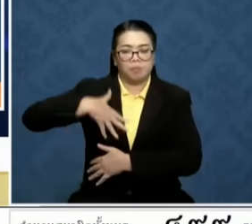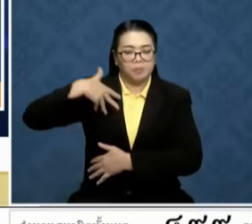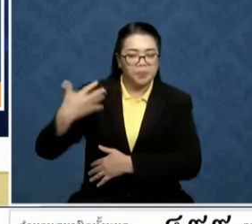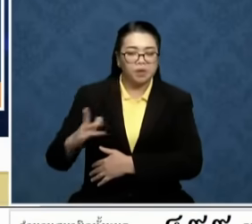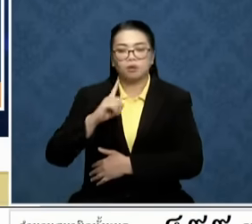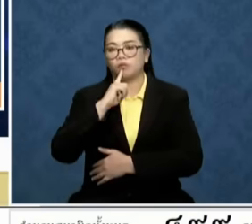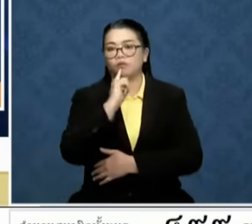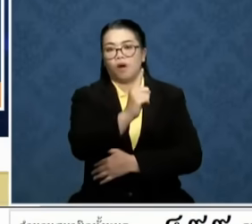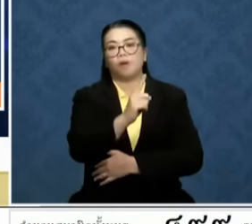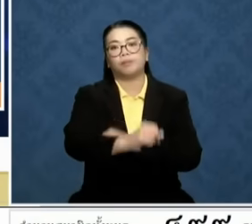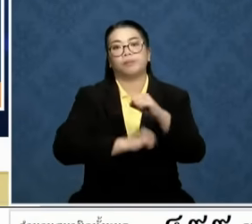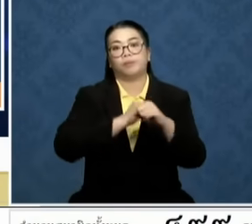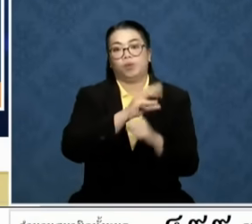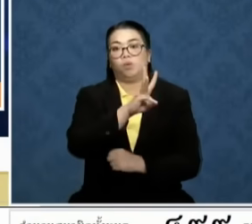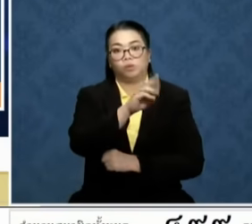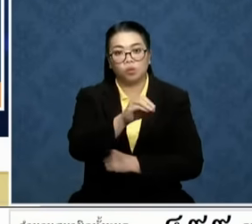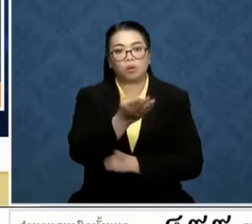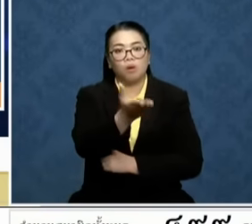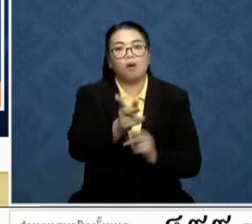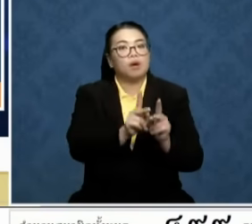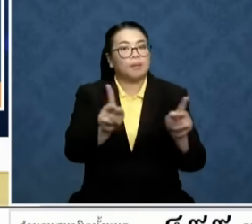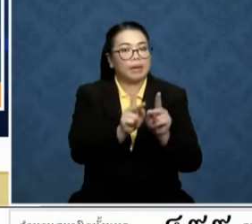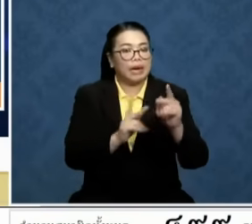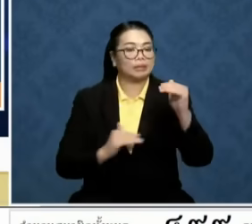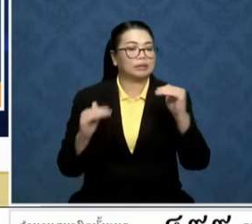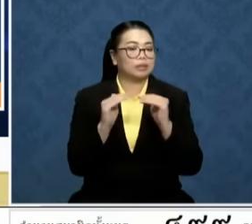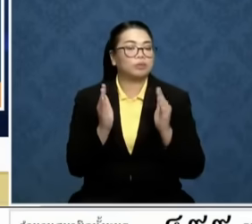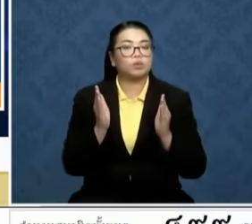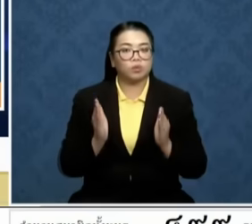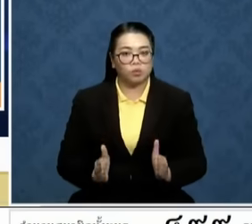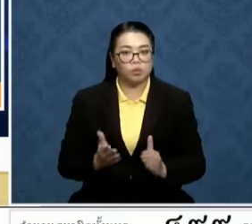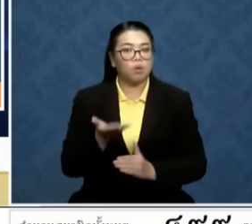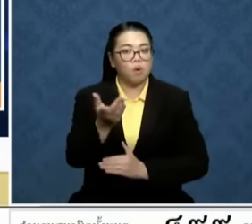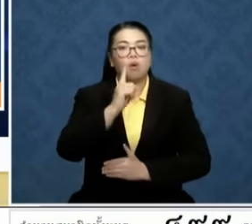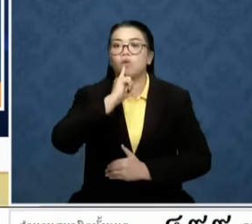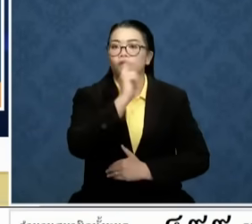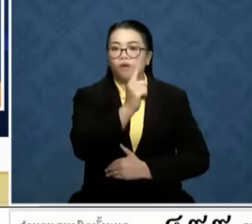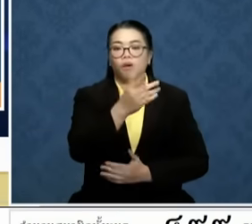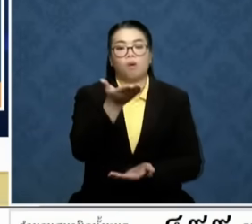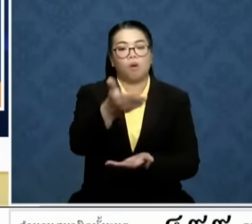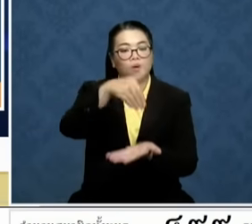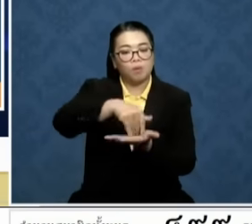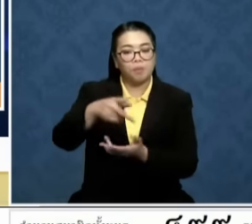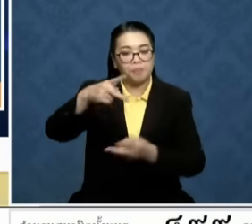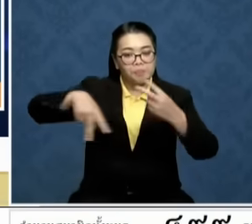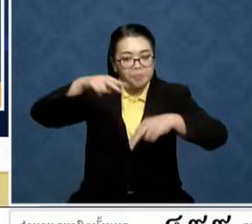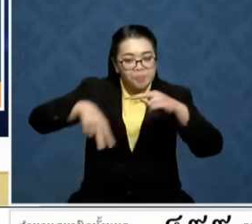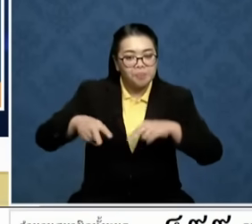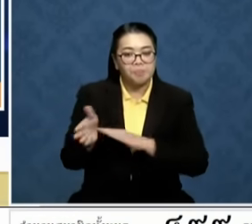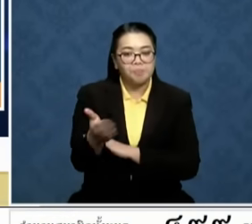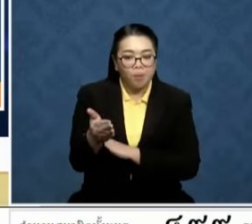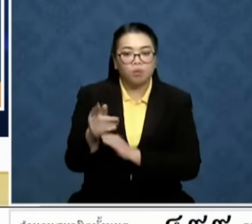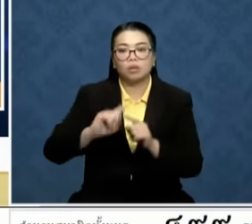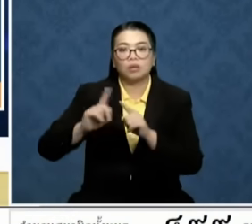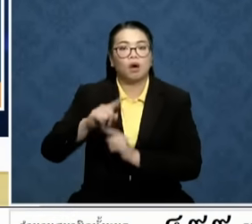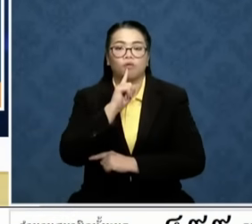จังหวัดชาวบ้านไปร้องคณะกรรมการสิทธิมนชนชาวบ้านไปร้องที่กรมประมงลงไปตรวจครับในพื้นที่แลบตรง